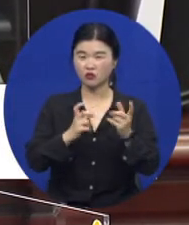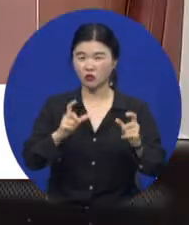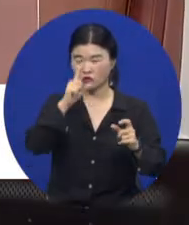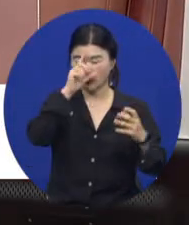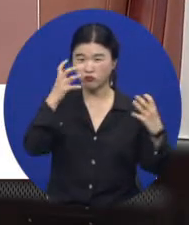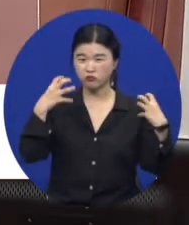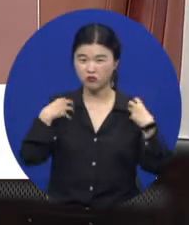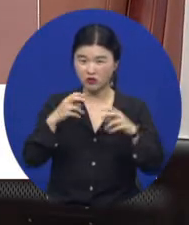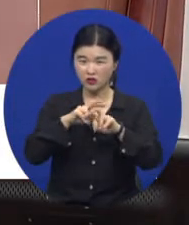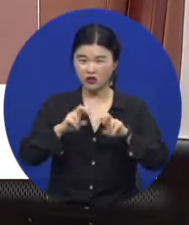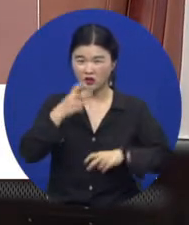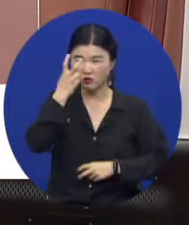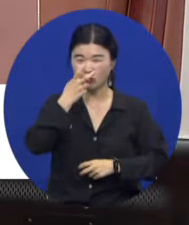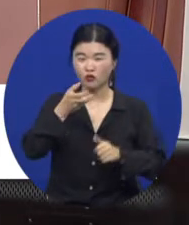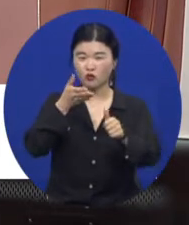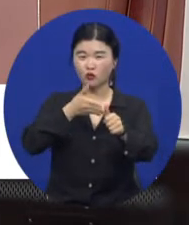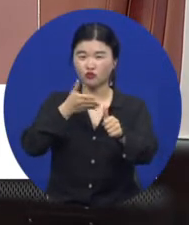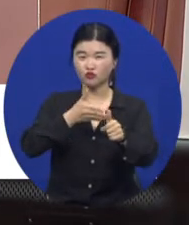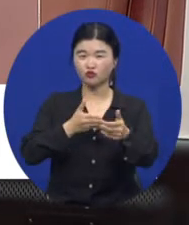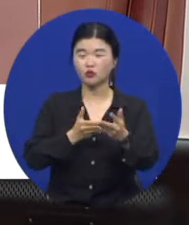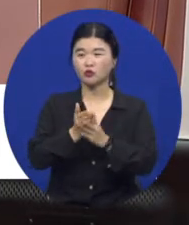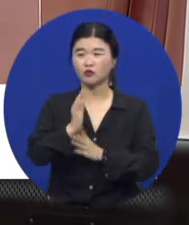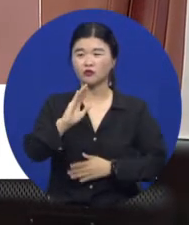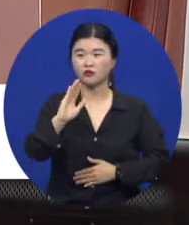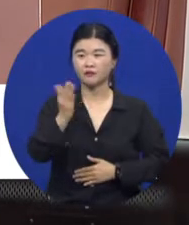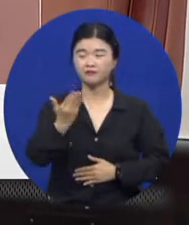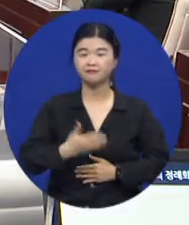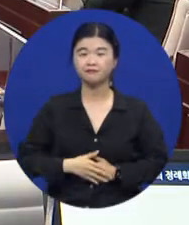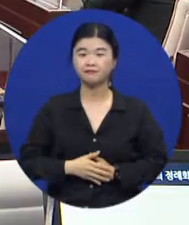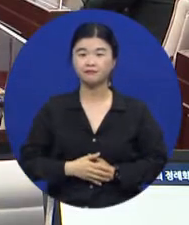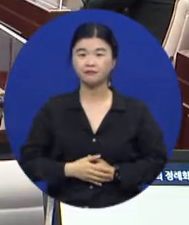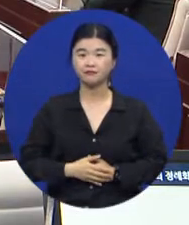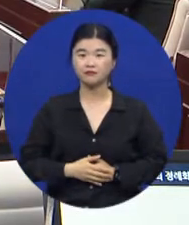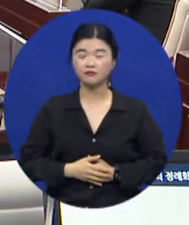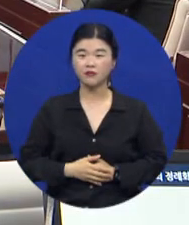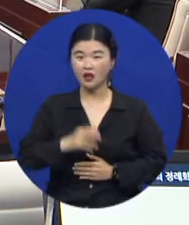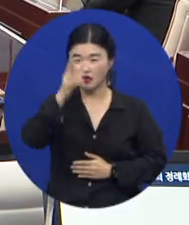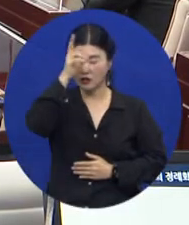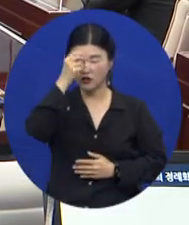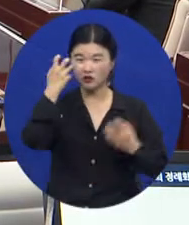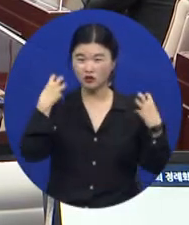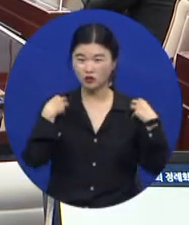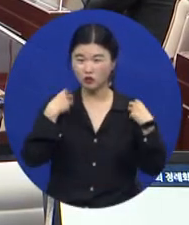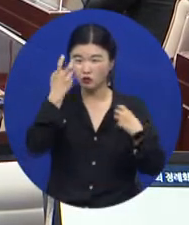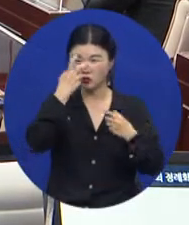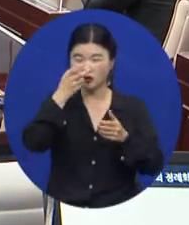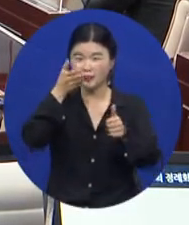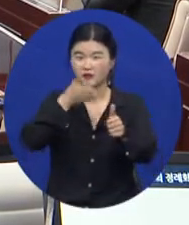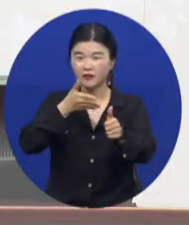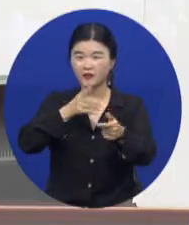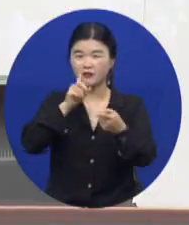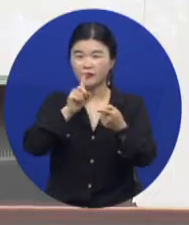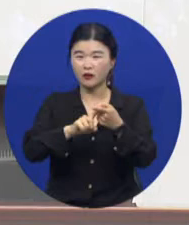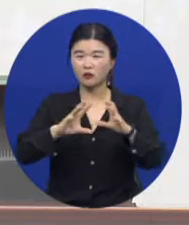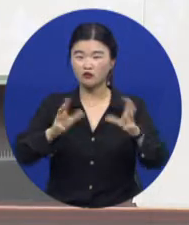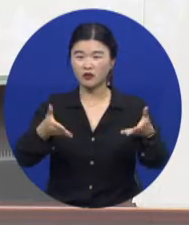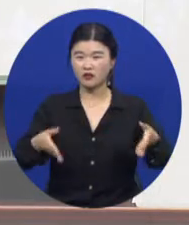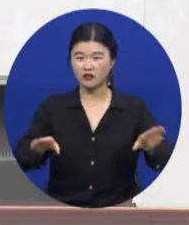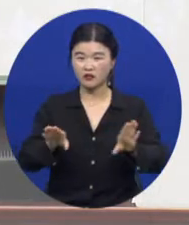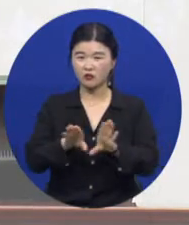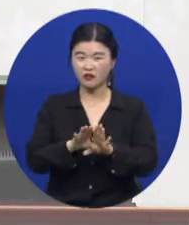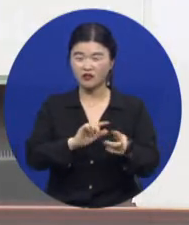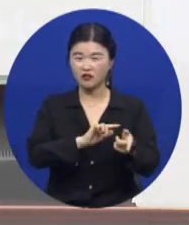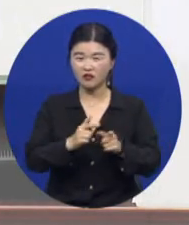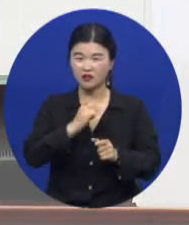차원의 진상규명을 촉구하는 결의안도 채택했습니다. 경찰청 조사위 공고대로 여러 국가기관 차원에서